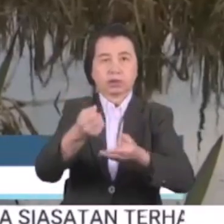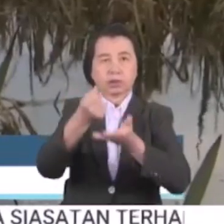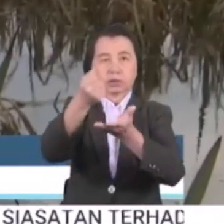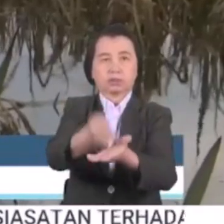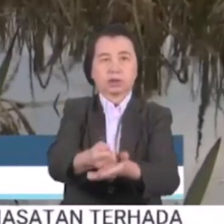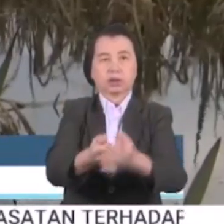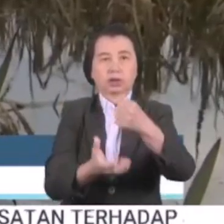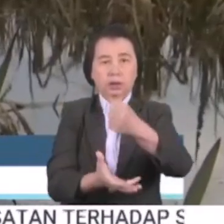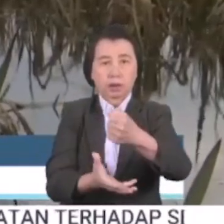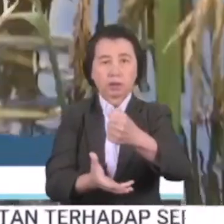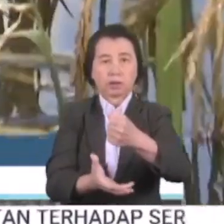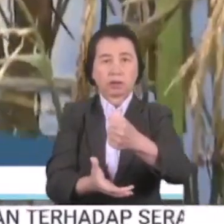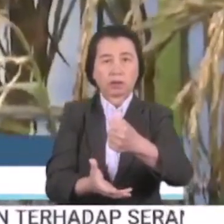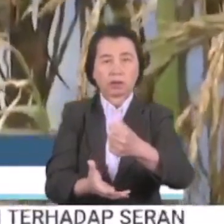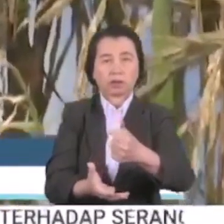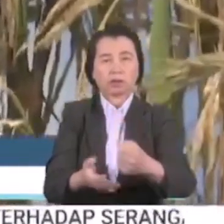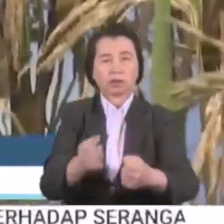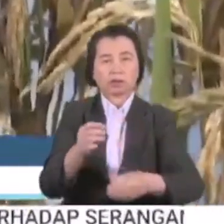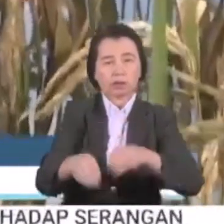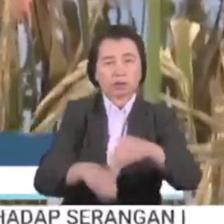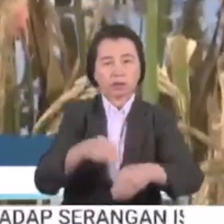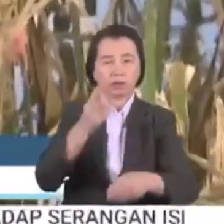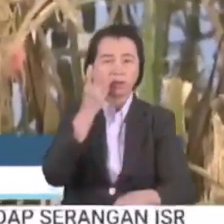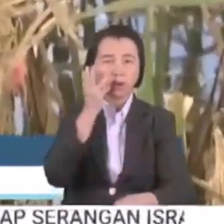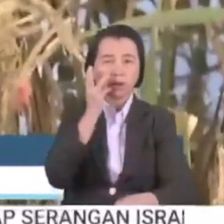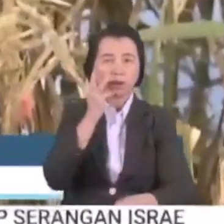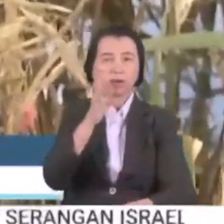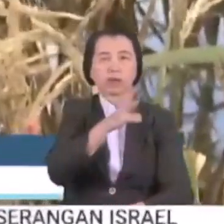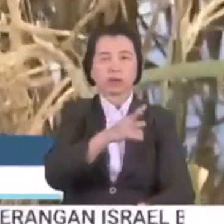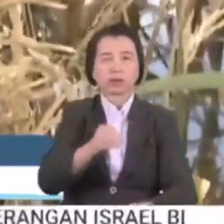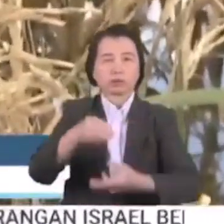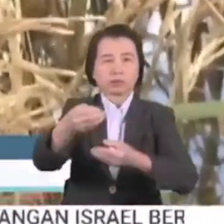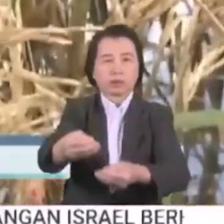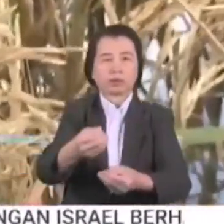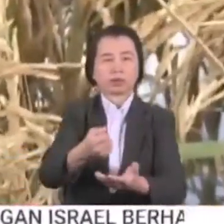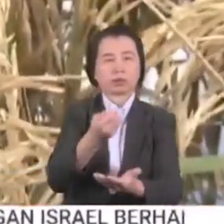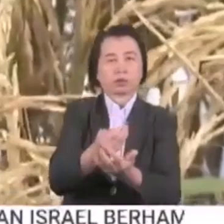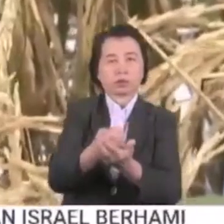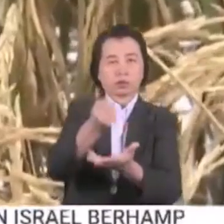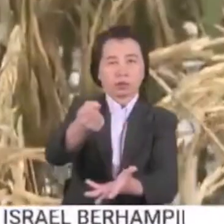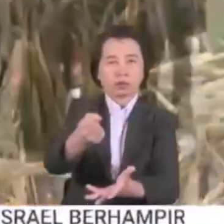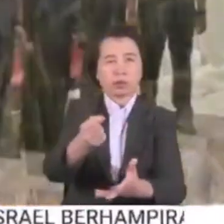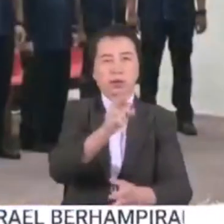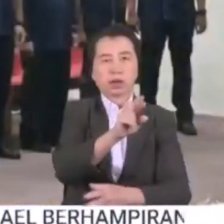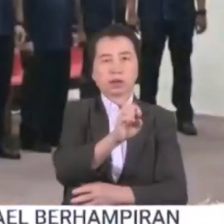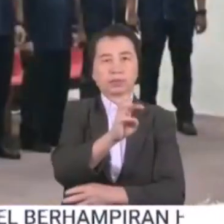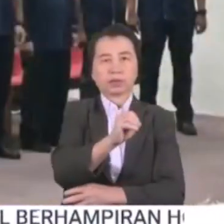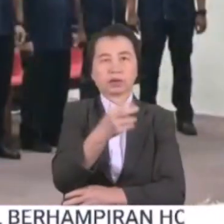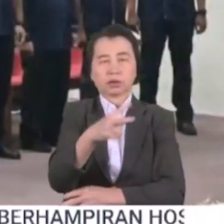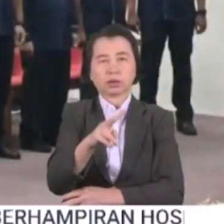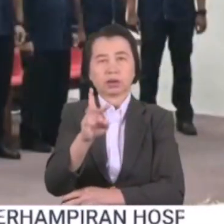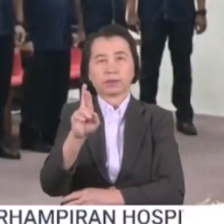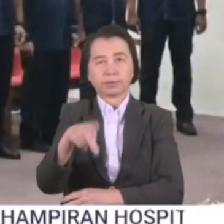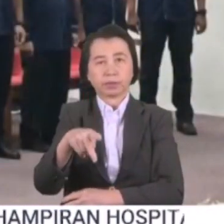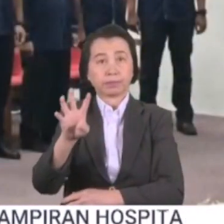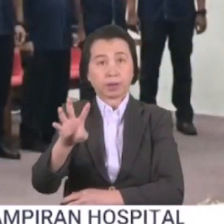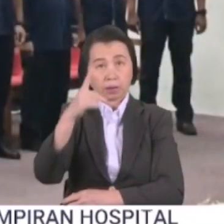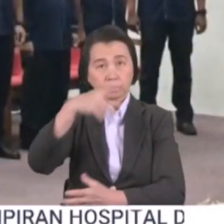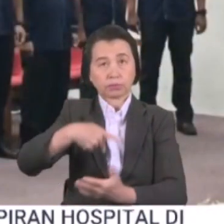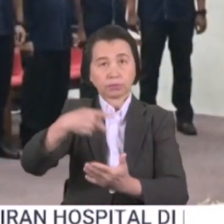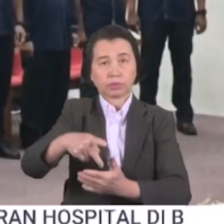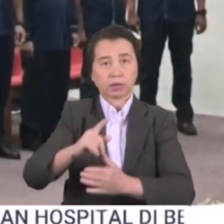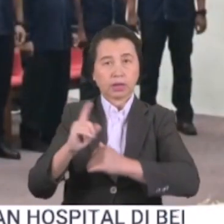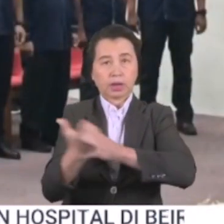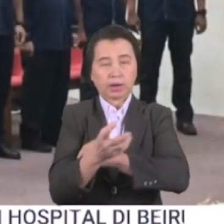bantuan tabung bencana, tanaman padi kemarau dan penyerahan peruntukan RMK12 RP4 bagi